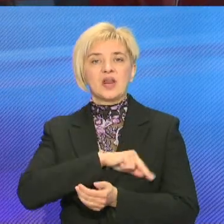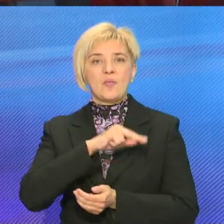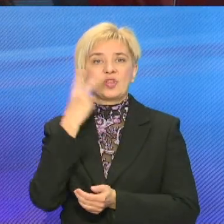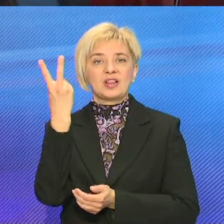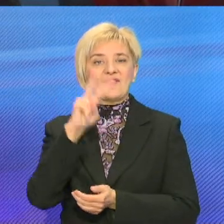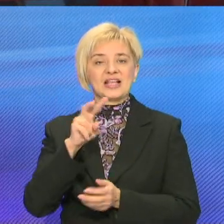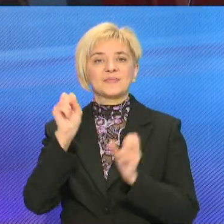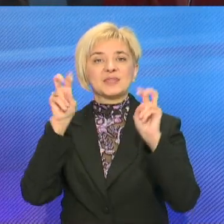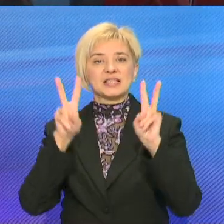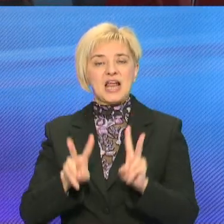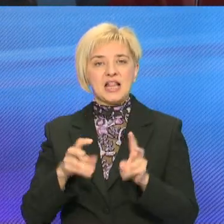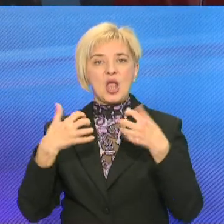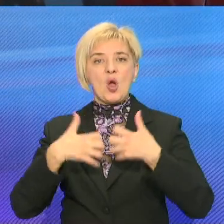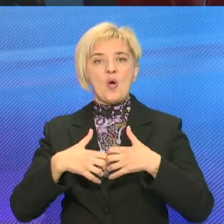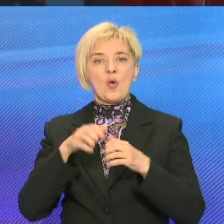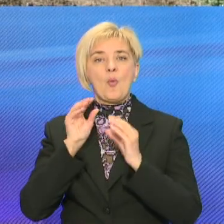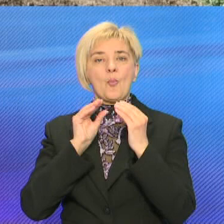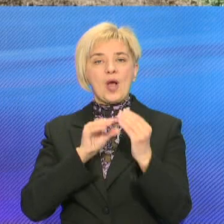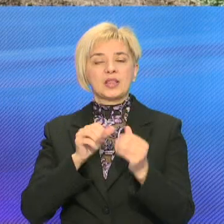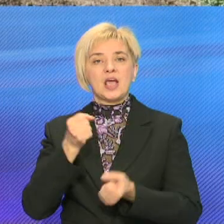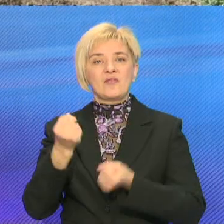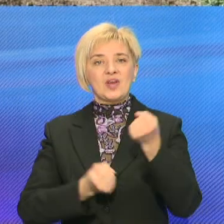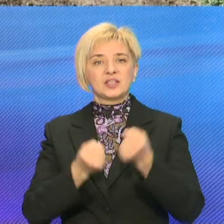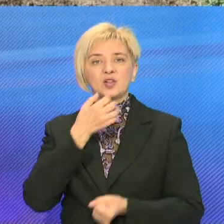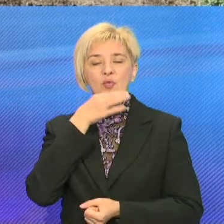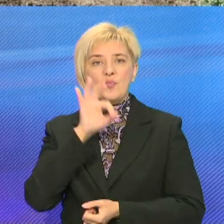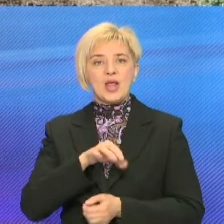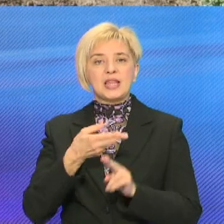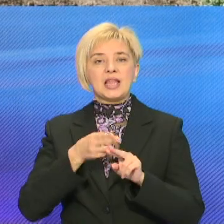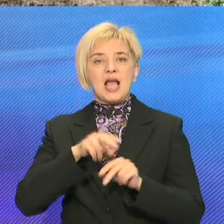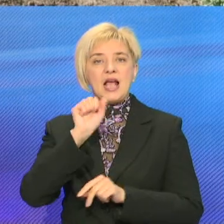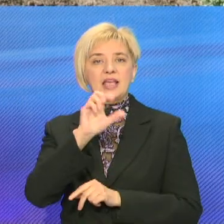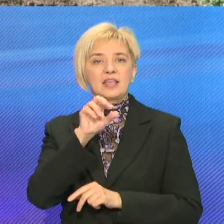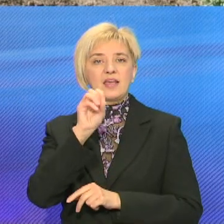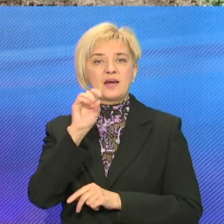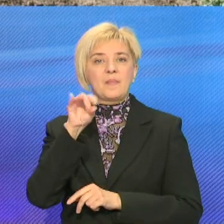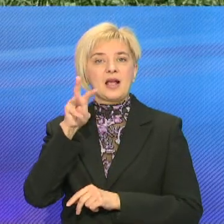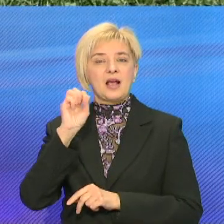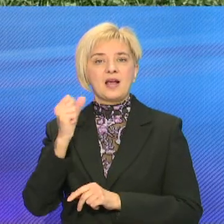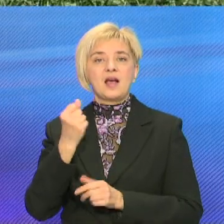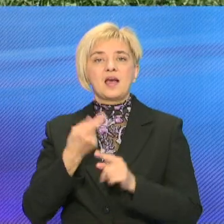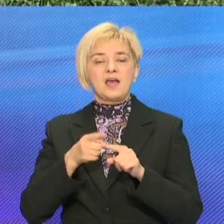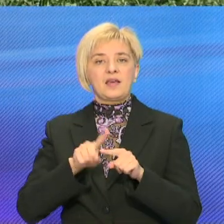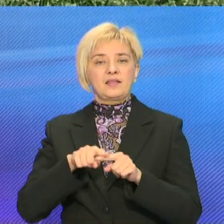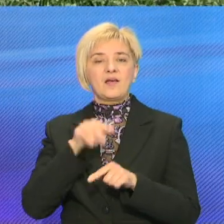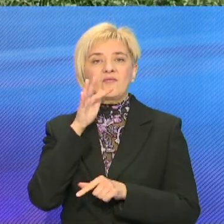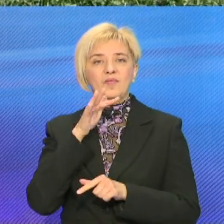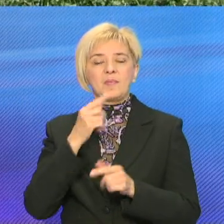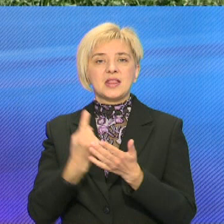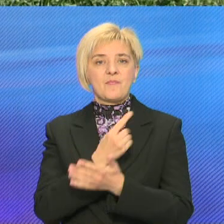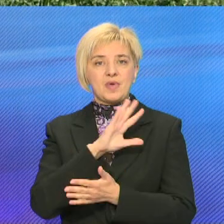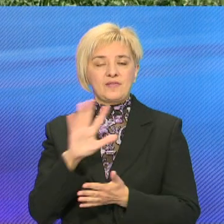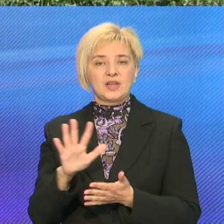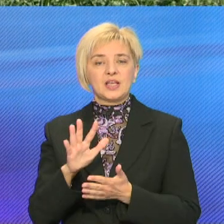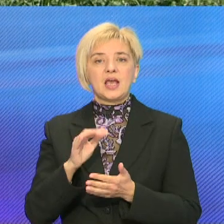За штурвалами толькі вопытныя механізатары. Для Александра Ермака сёлетняя кампанія далёка не першая. Для нарыхтоўкі корнеплодаў без страт,